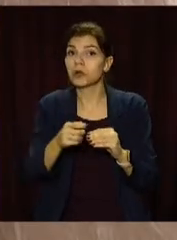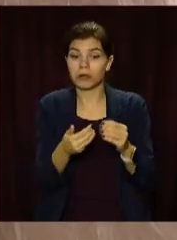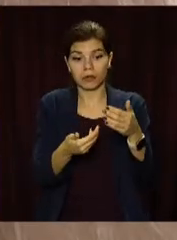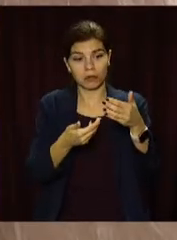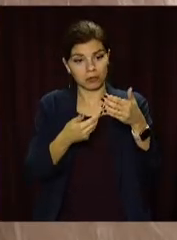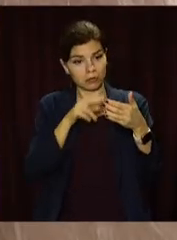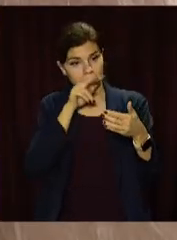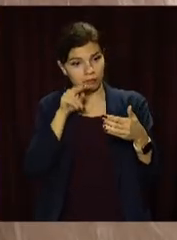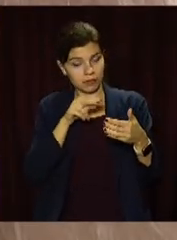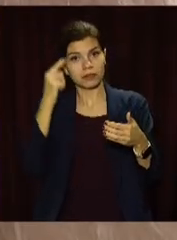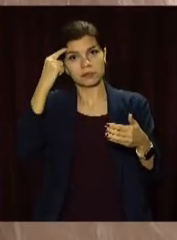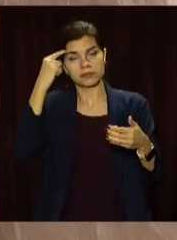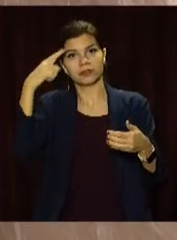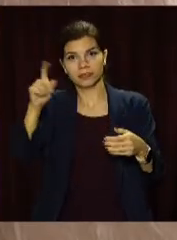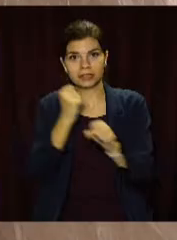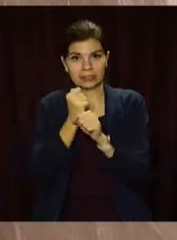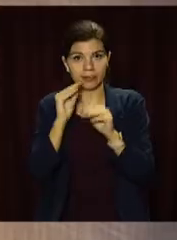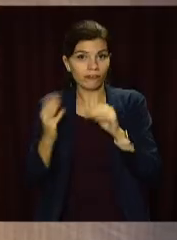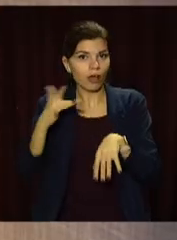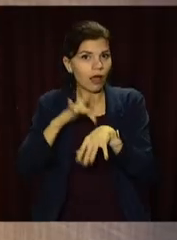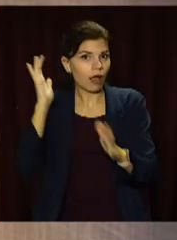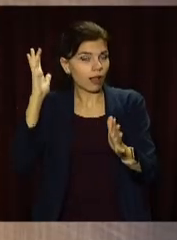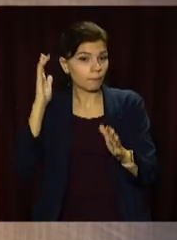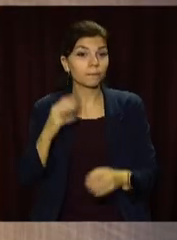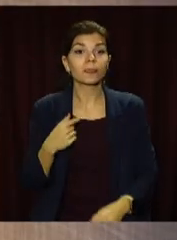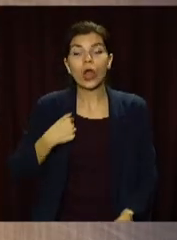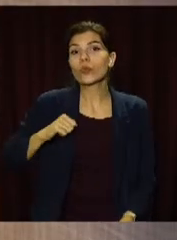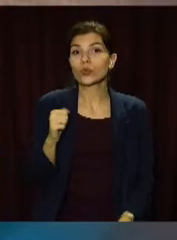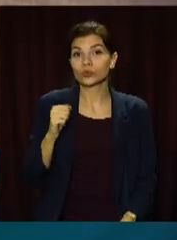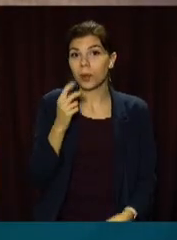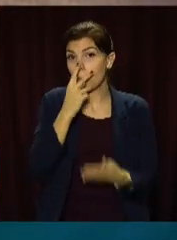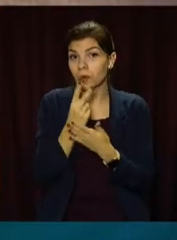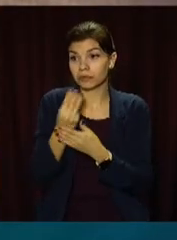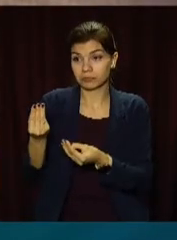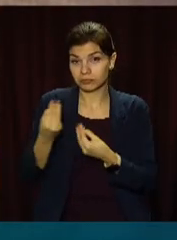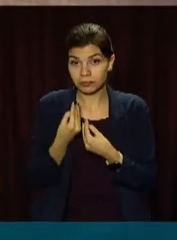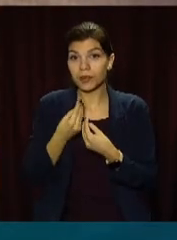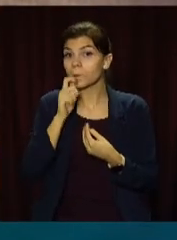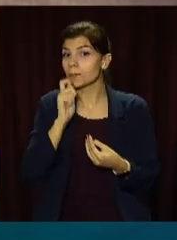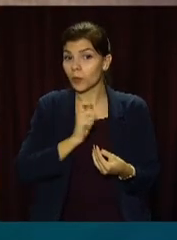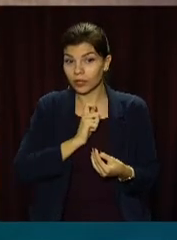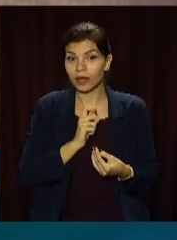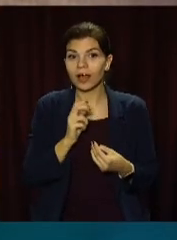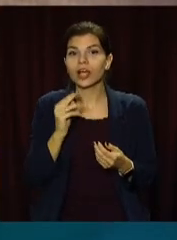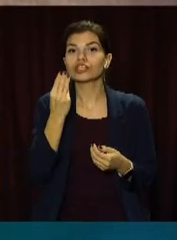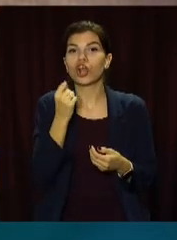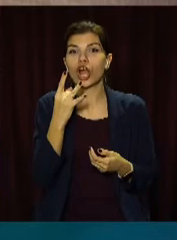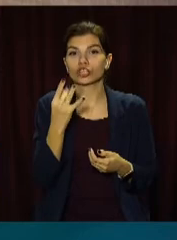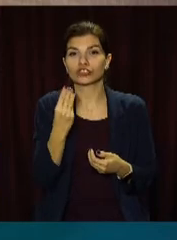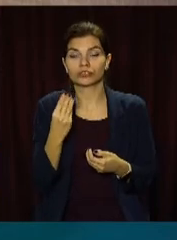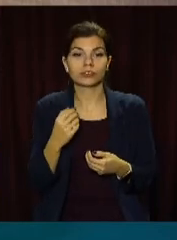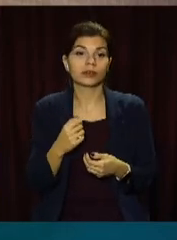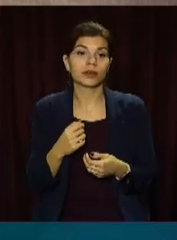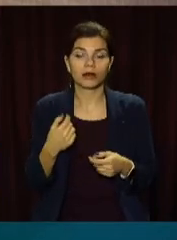ляльку. З тих пір лялькарство – її хобі. Наші друзі коли-то показали мені куклу, яку зробили в подарок, як шарж. І мене